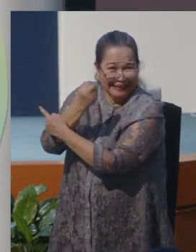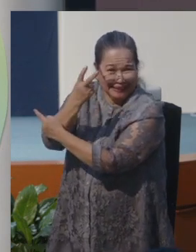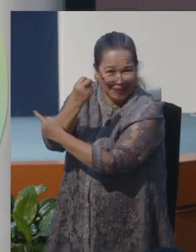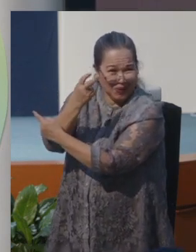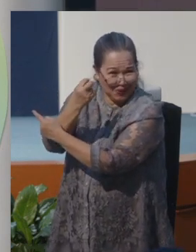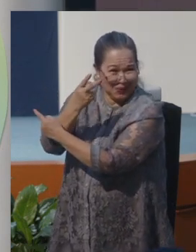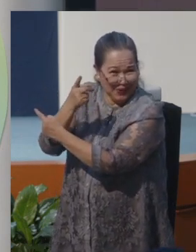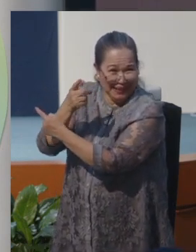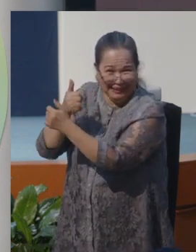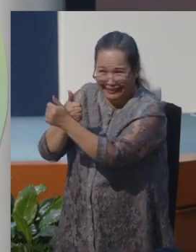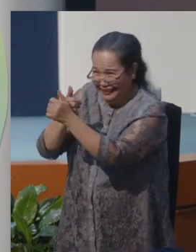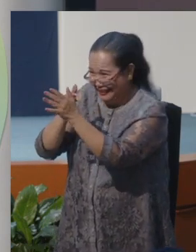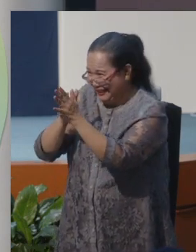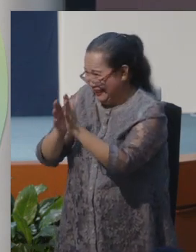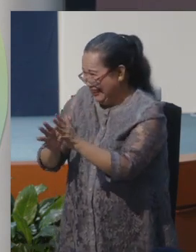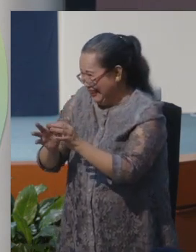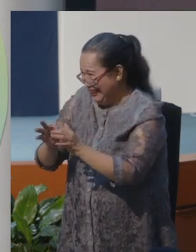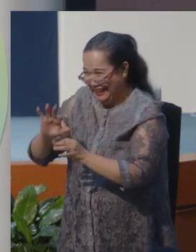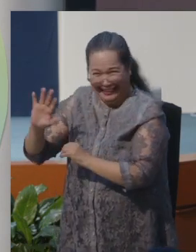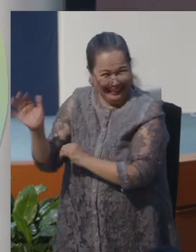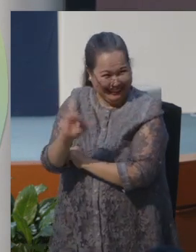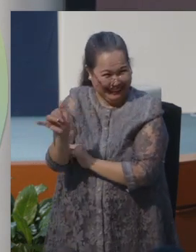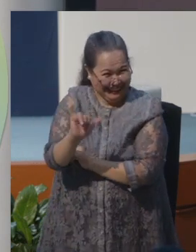ang member ng board namin.